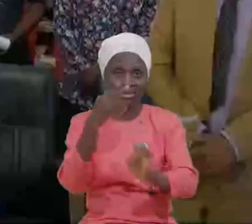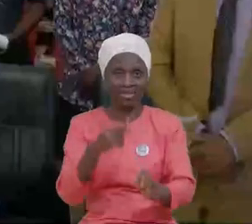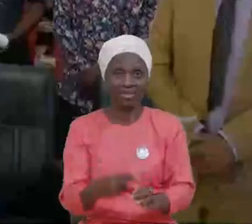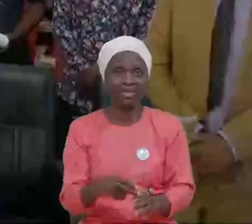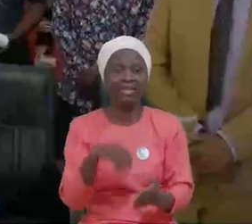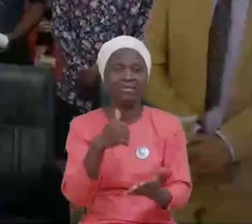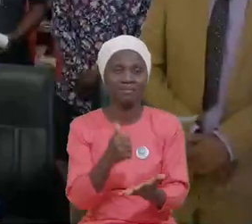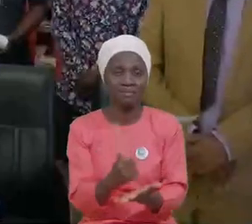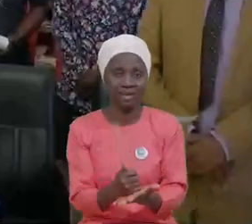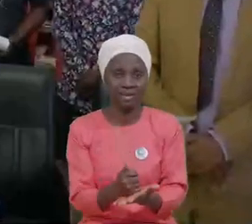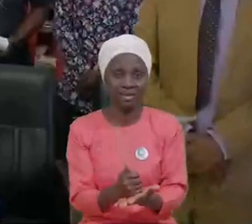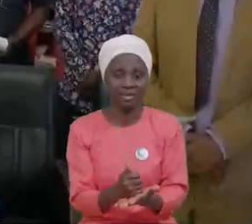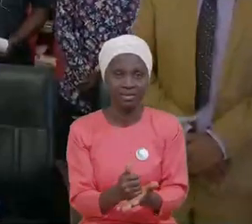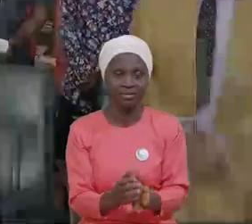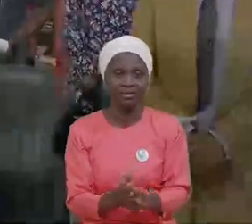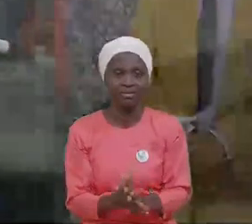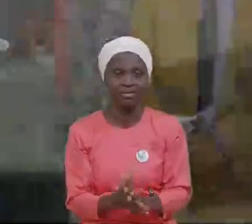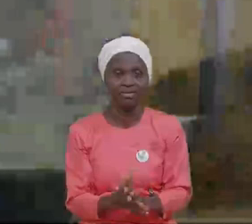de Jésus.